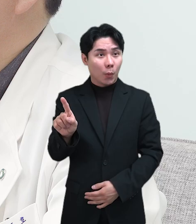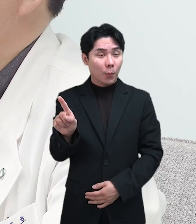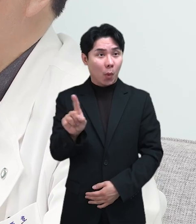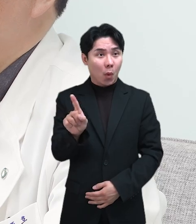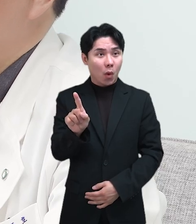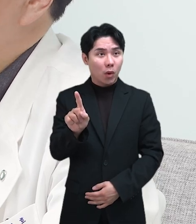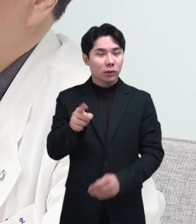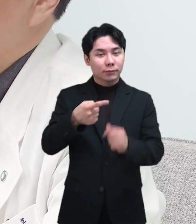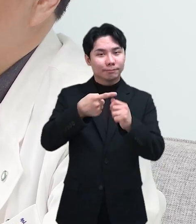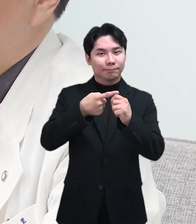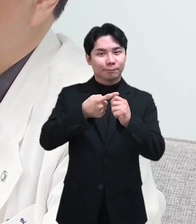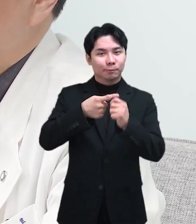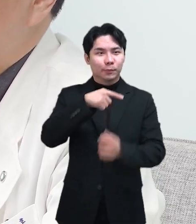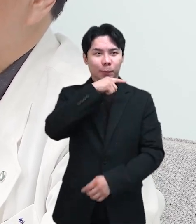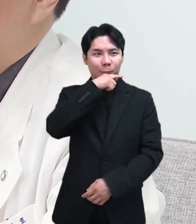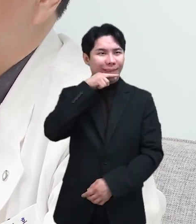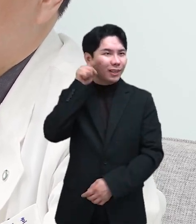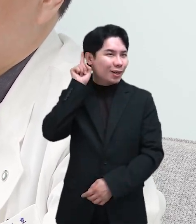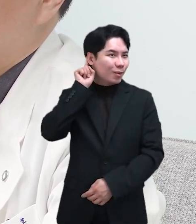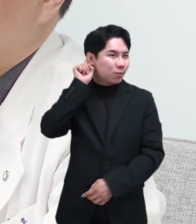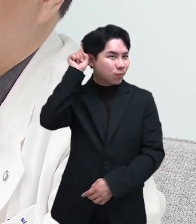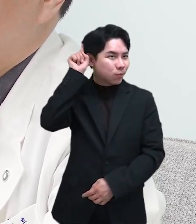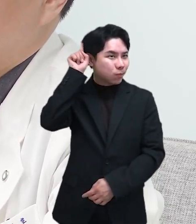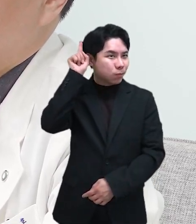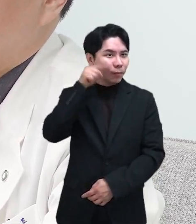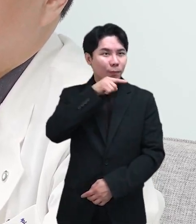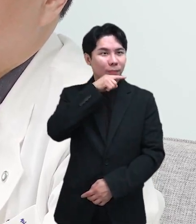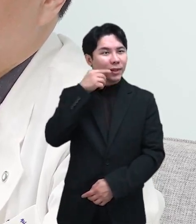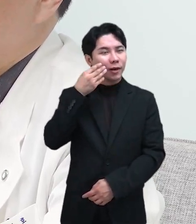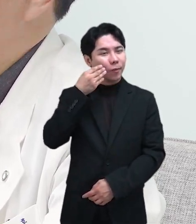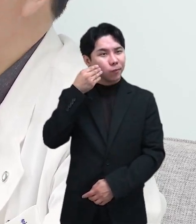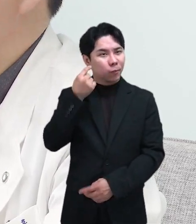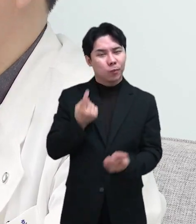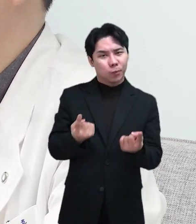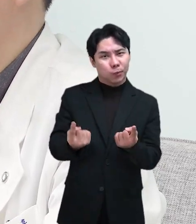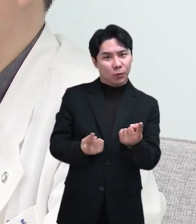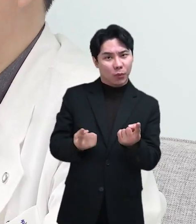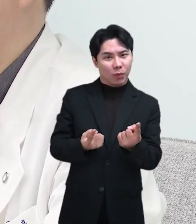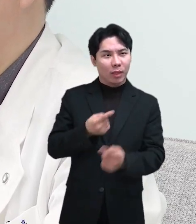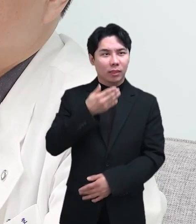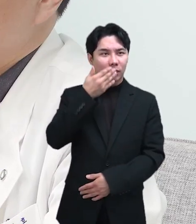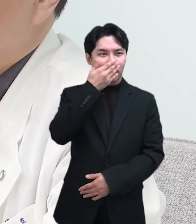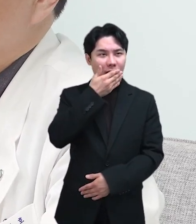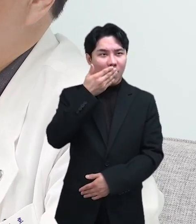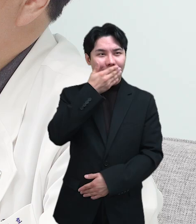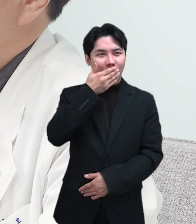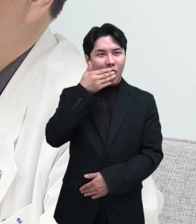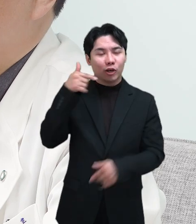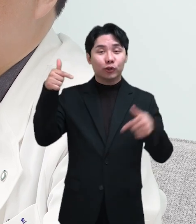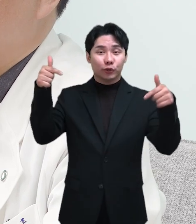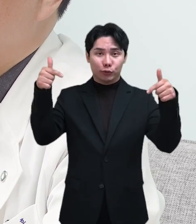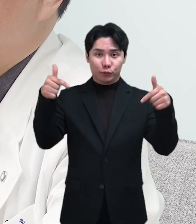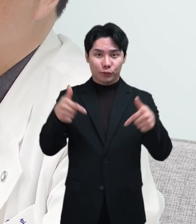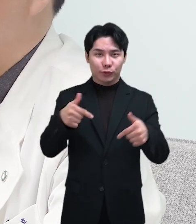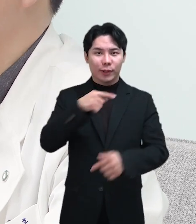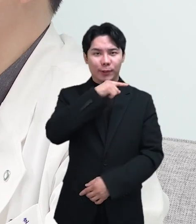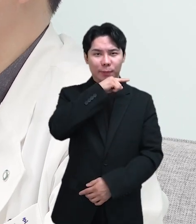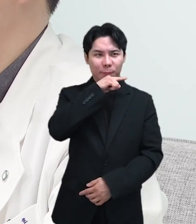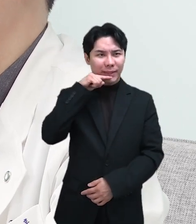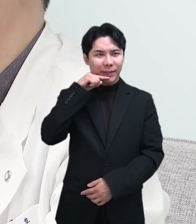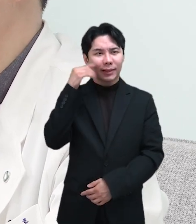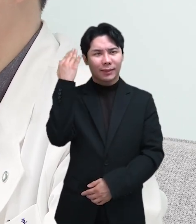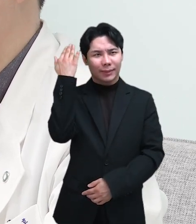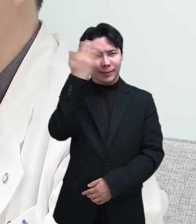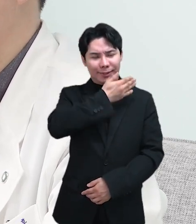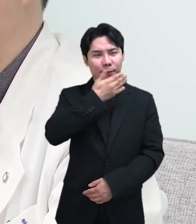운동은 첫째 혈압을 낮추고 콜레스테롤을 조절해서 혈관 상태를 개선합니다. 운동은 근육을 튼튼하게 유지를